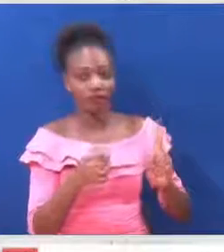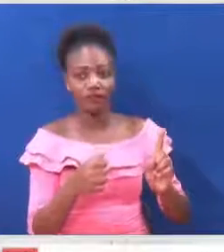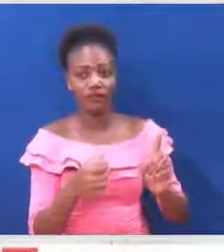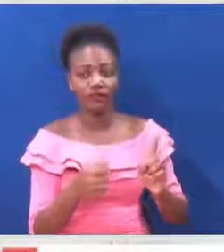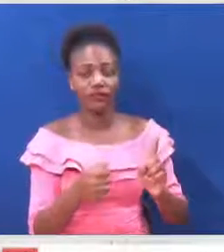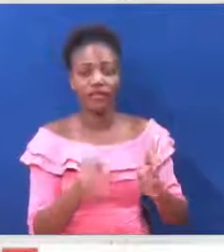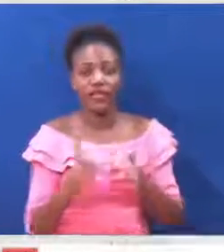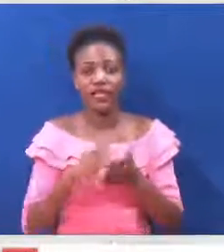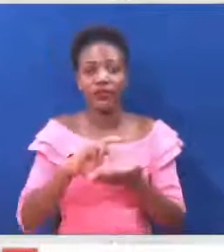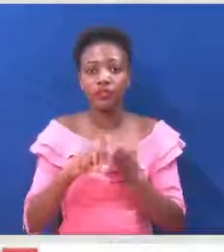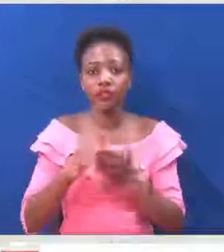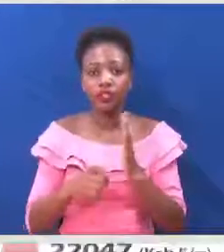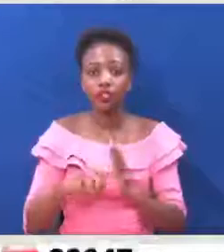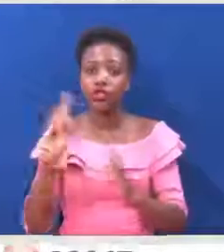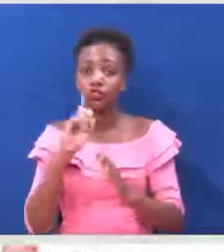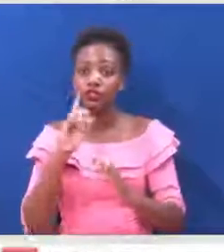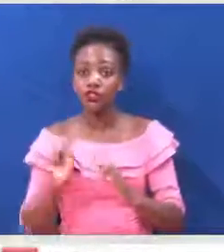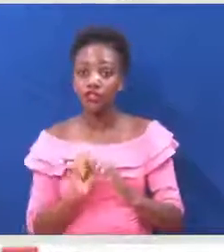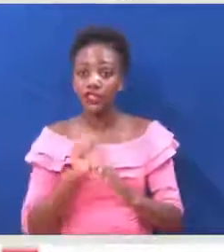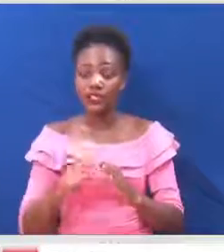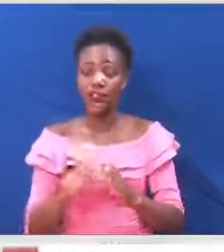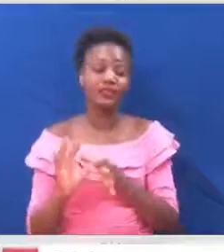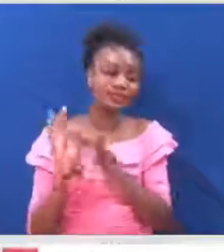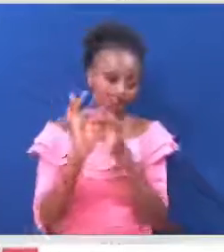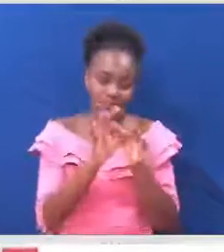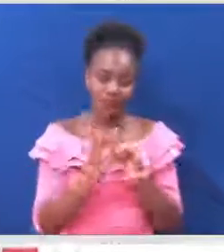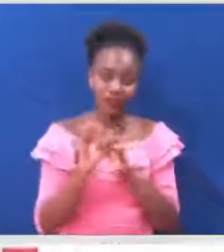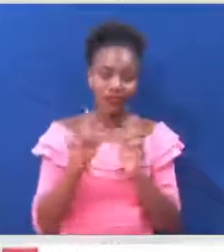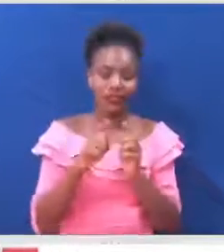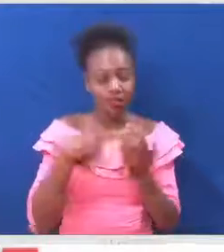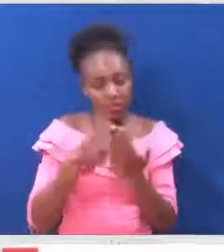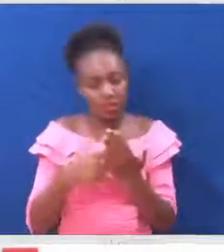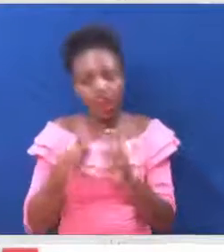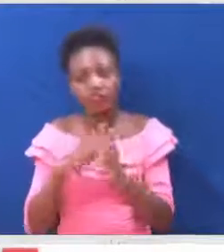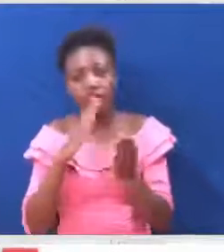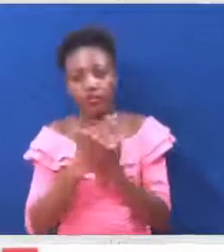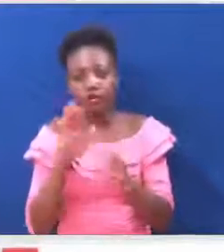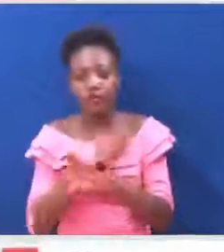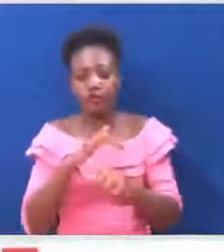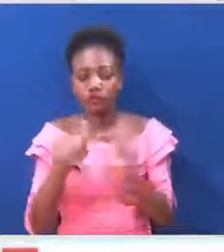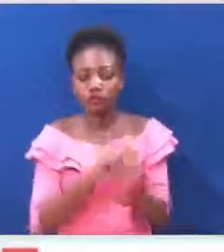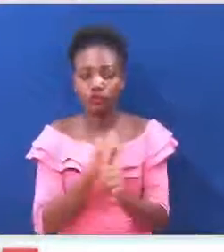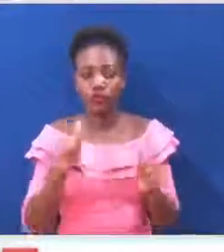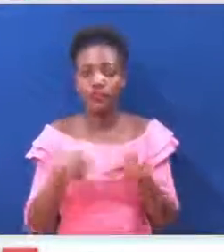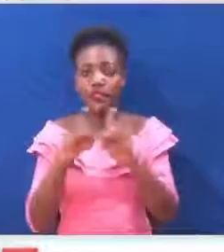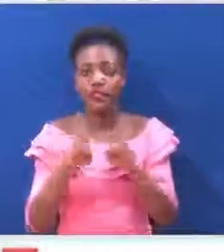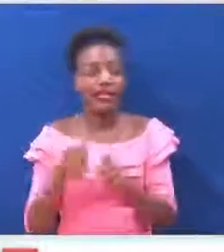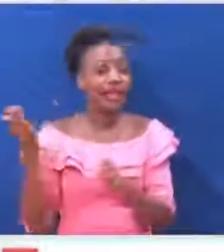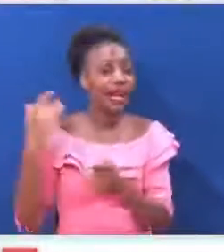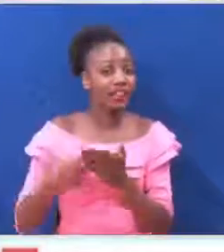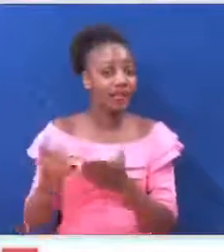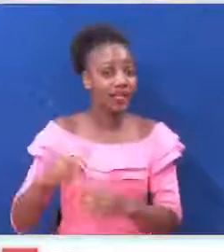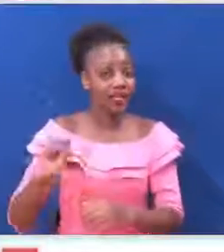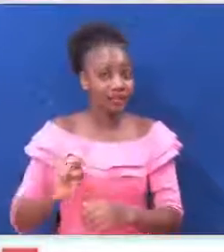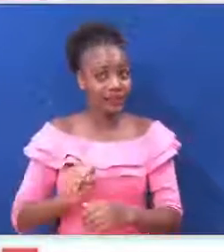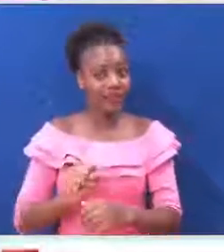gav sen liko tayari kusa na kakish kw haki imeta wiki jana bunge la